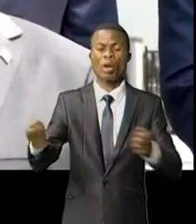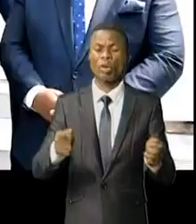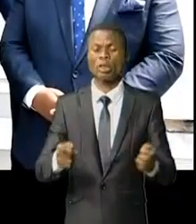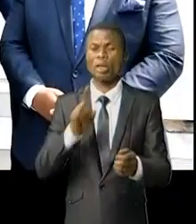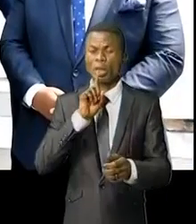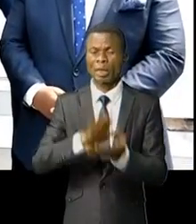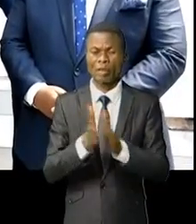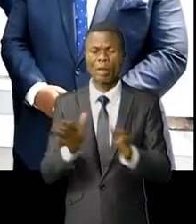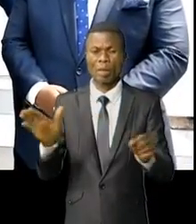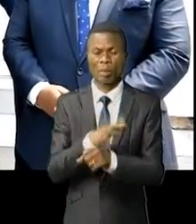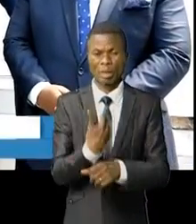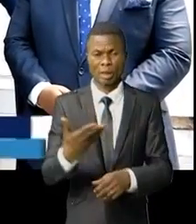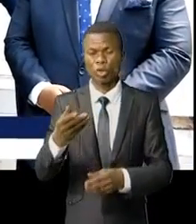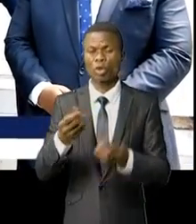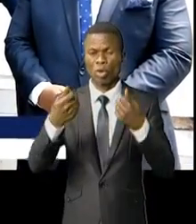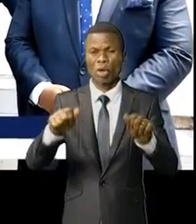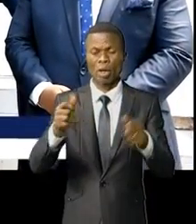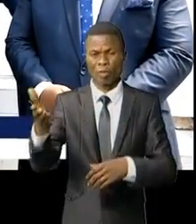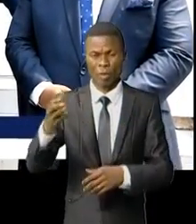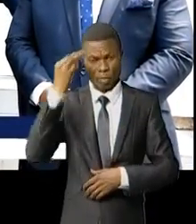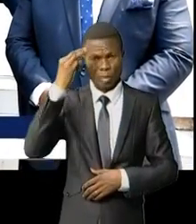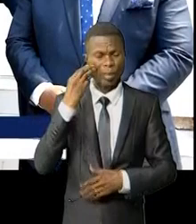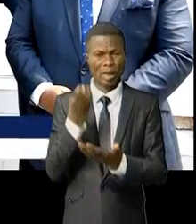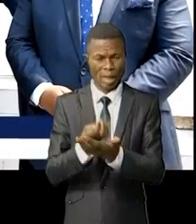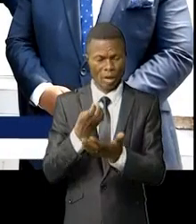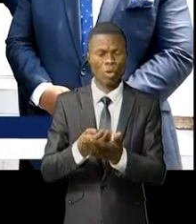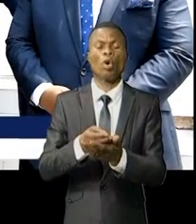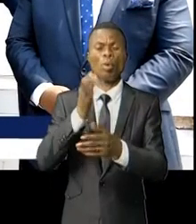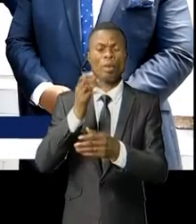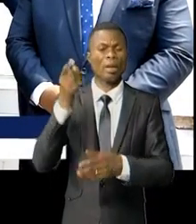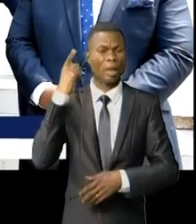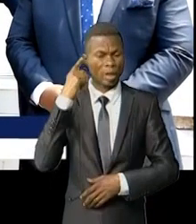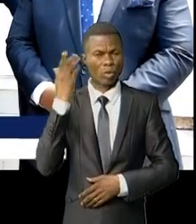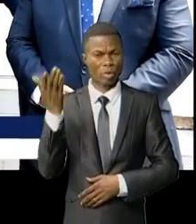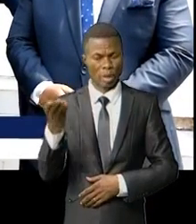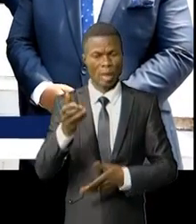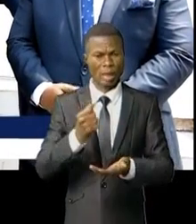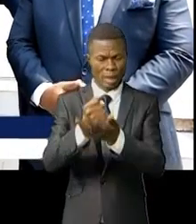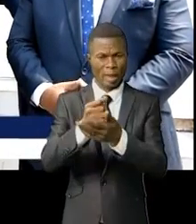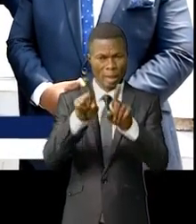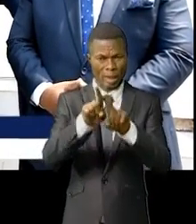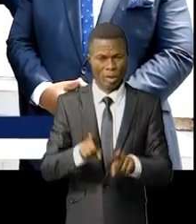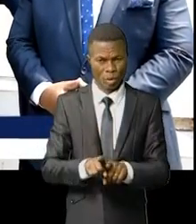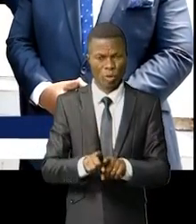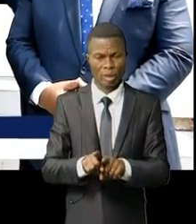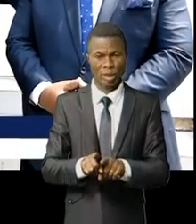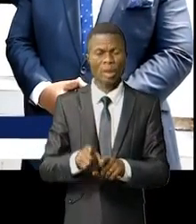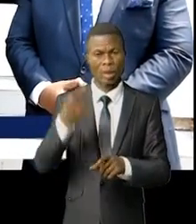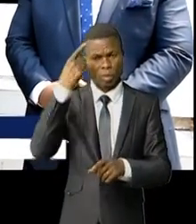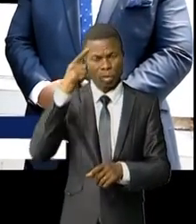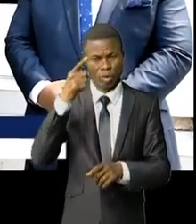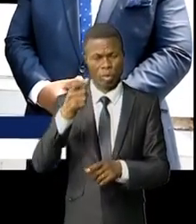le ministre de l'économie a été instruit de prendre des dispositions de manière à permettre également l'accès